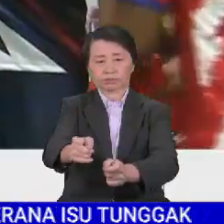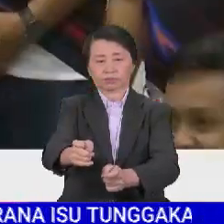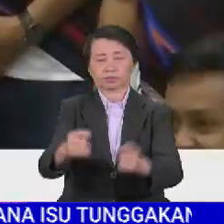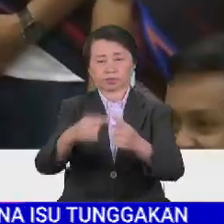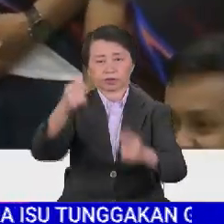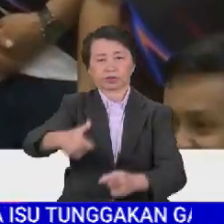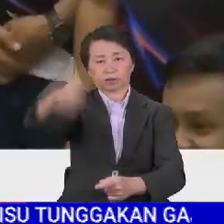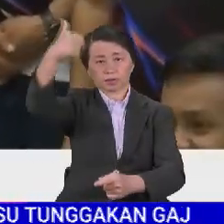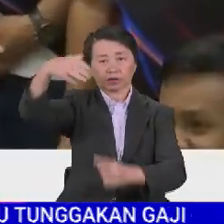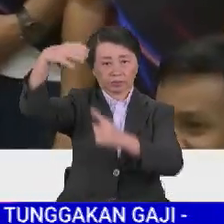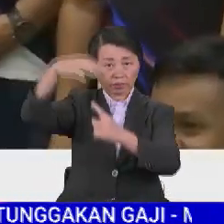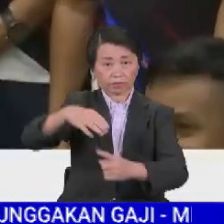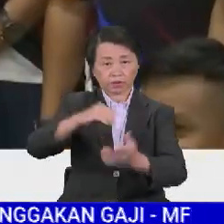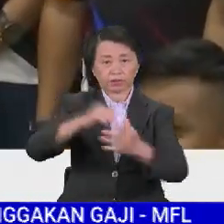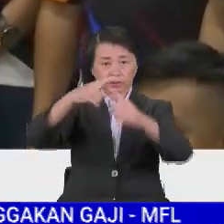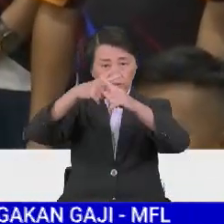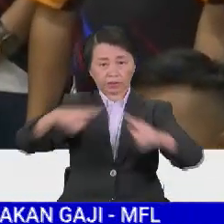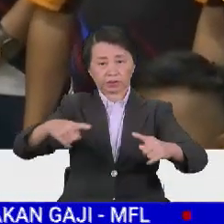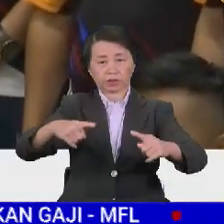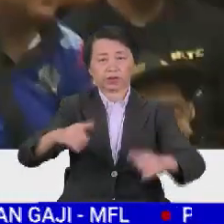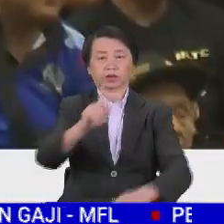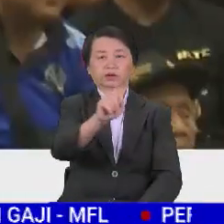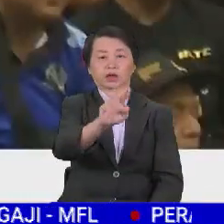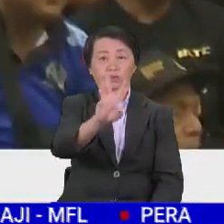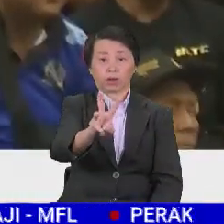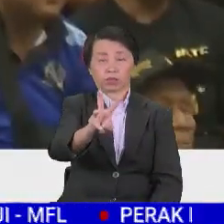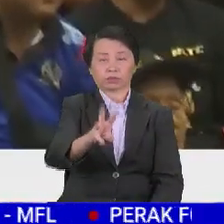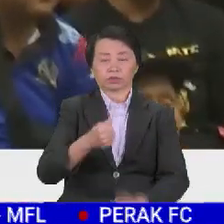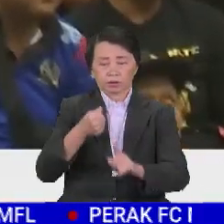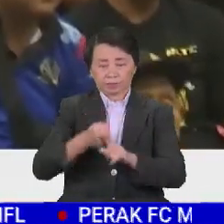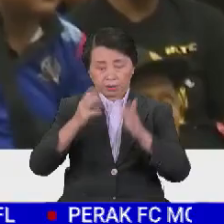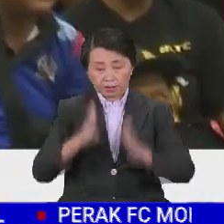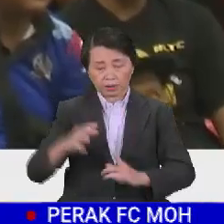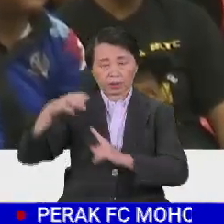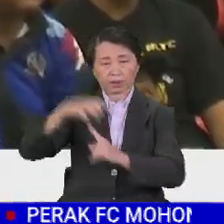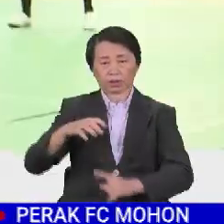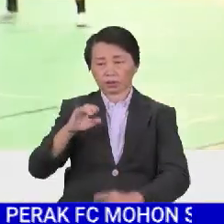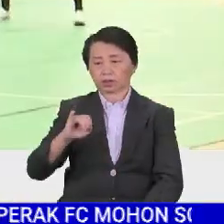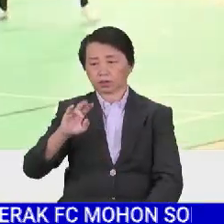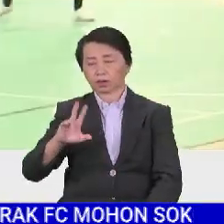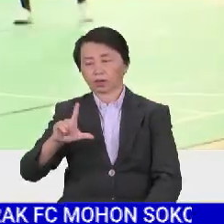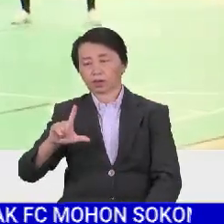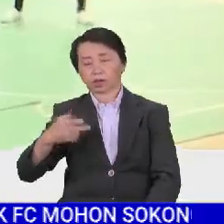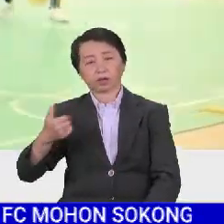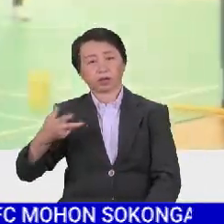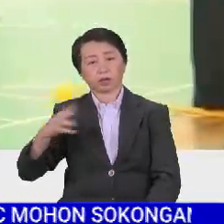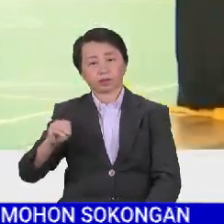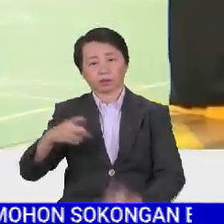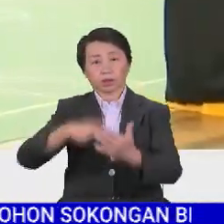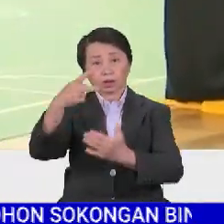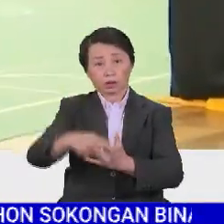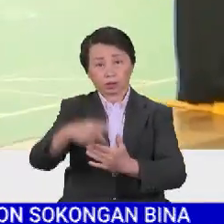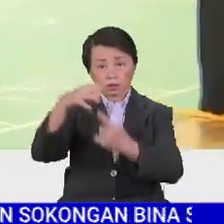kepada pemenang kejohanan berkenaan di Dewan Masyarakat Tawau. Menurut pengarah kejohanan Elham Syabrahim, kejohanan ini antara